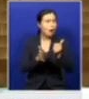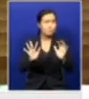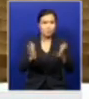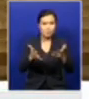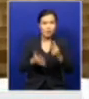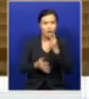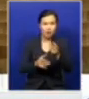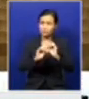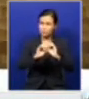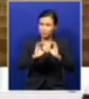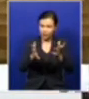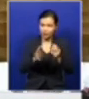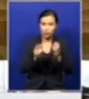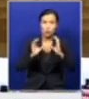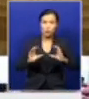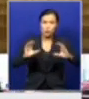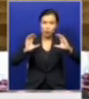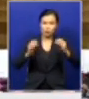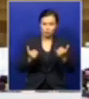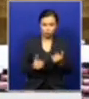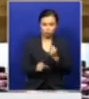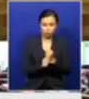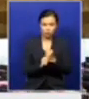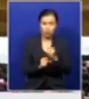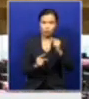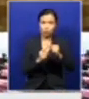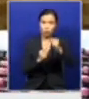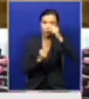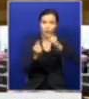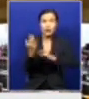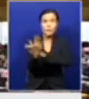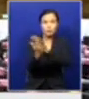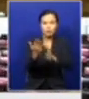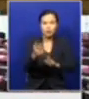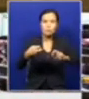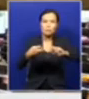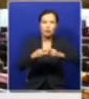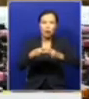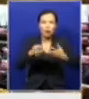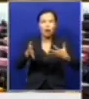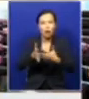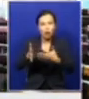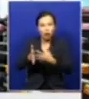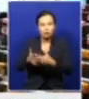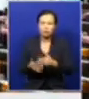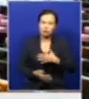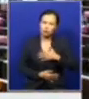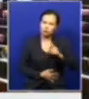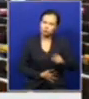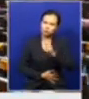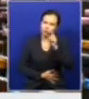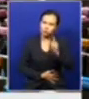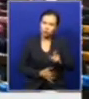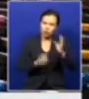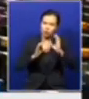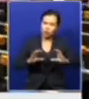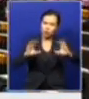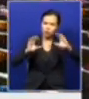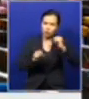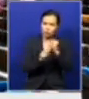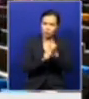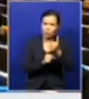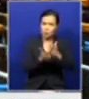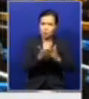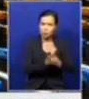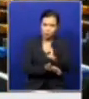และตอนนี้รัฐบาลจะเอามาทำในช่วงที่ประเทศอยู่ในภาวะวิกฤต ดิฉันสงสัยว่ารัฐบาลจะทำให้สำเร็จได้อย่างไร